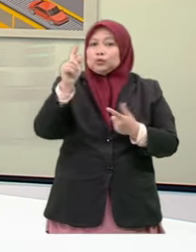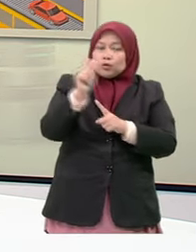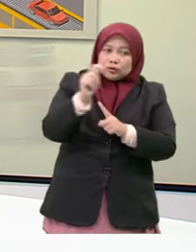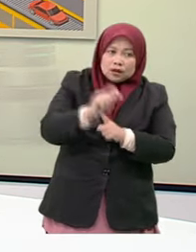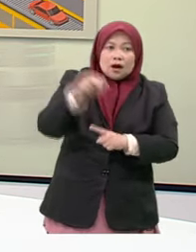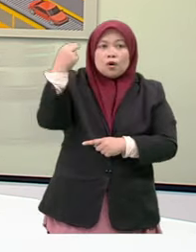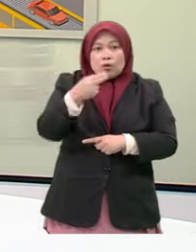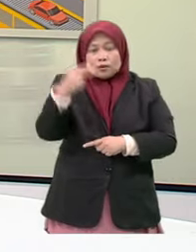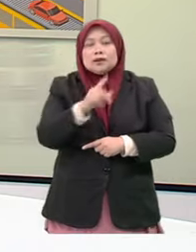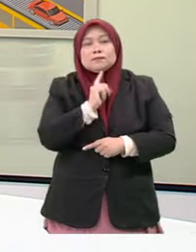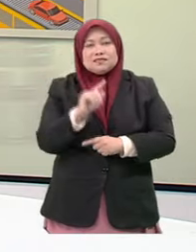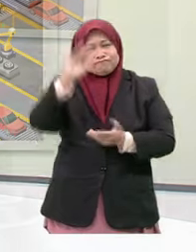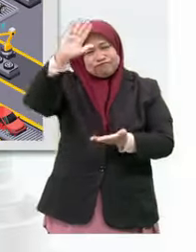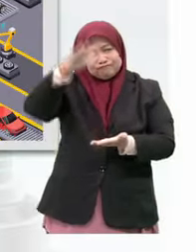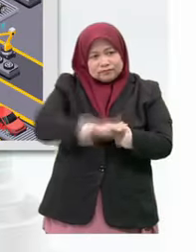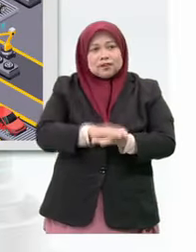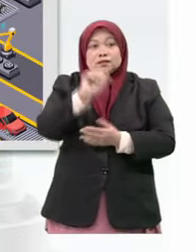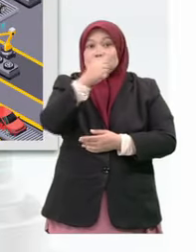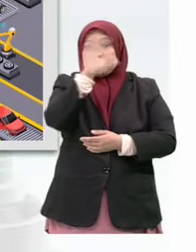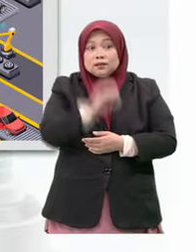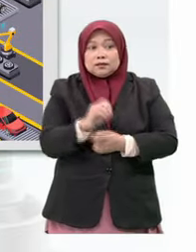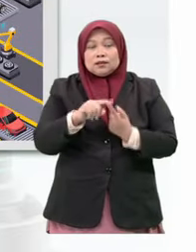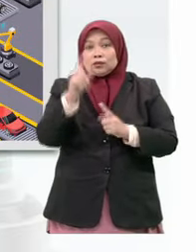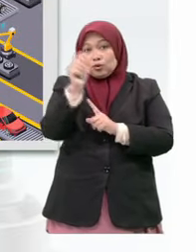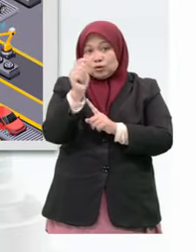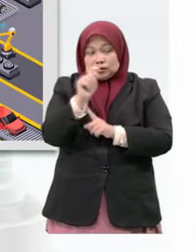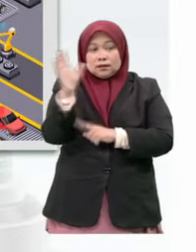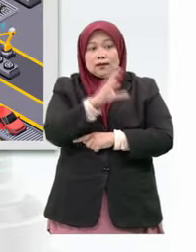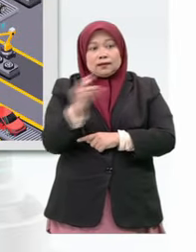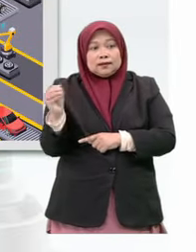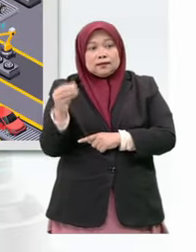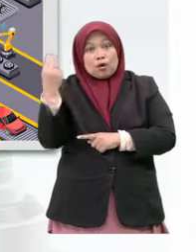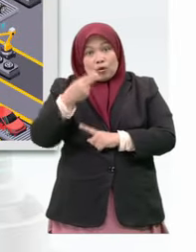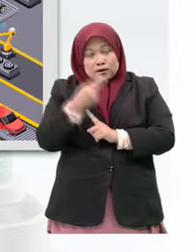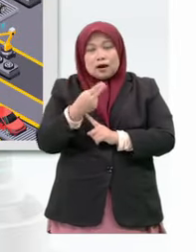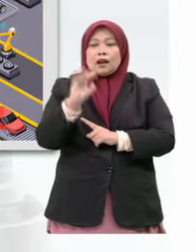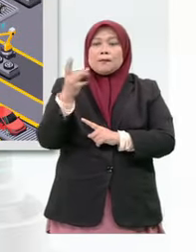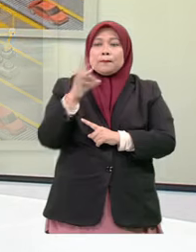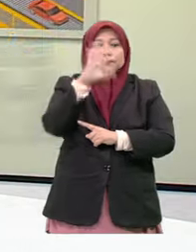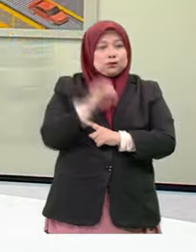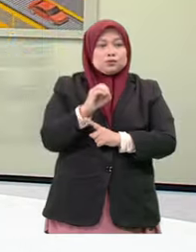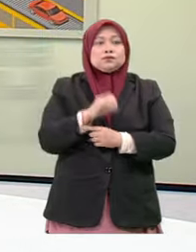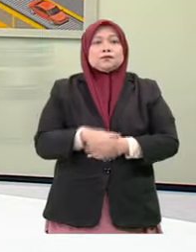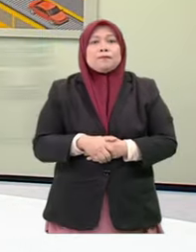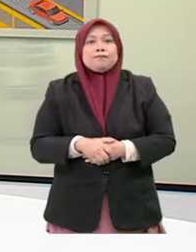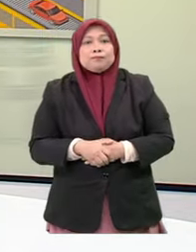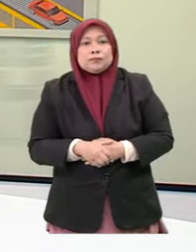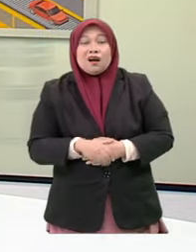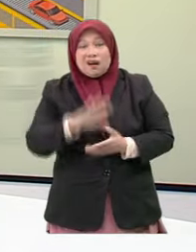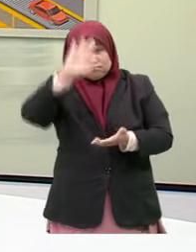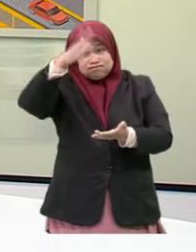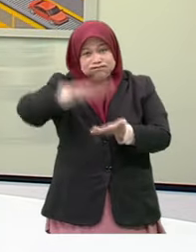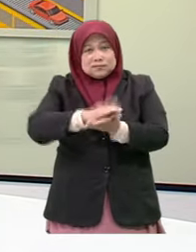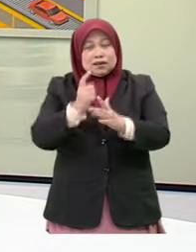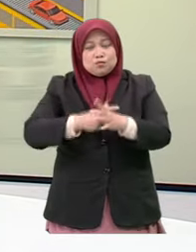dan Proton menyusut sebanyak 10% Toyota dan juga Honda menyusut sebanyak 18 perat penyusutan